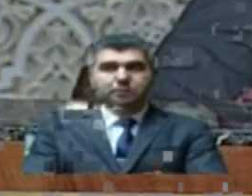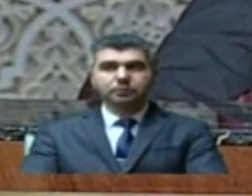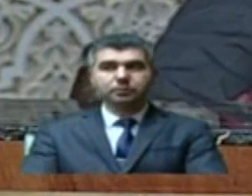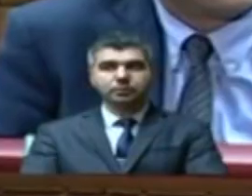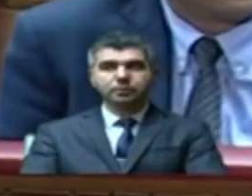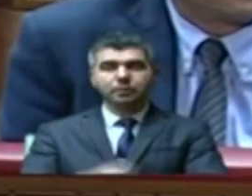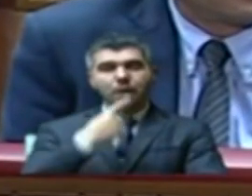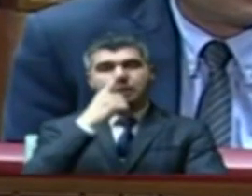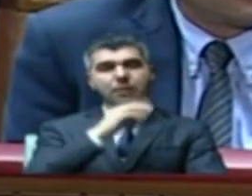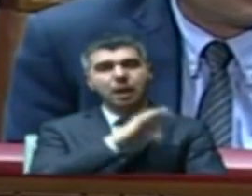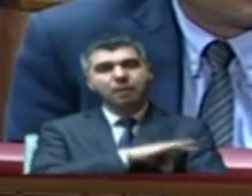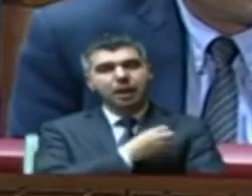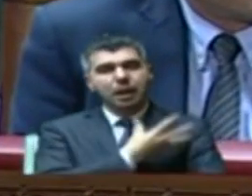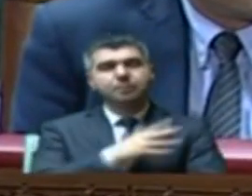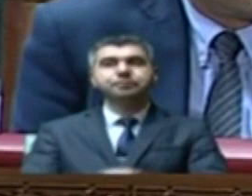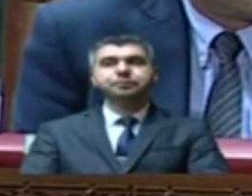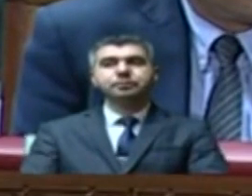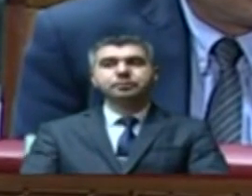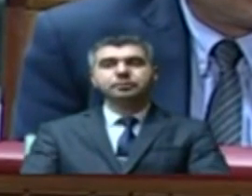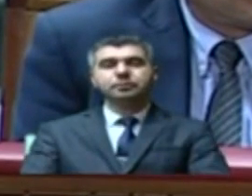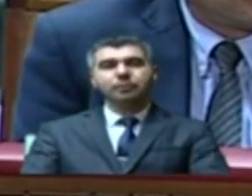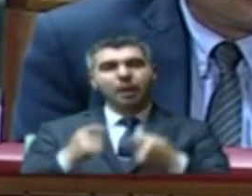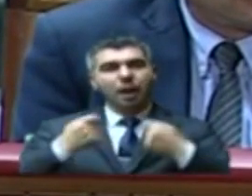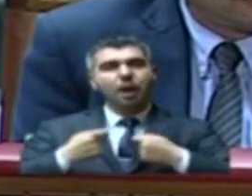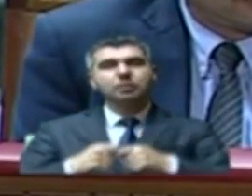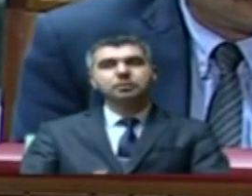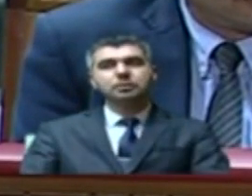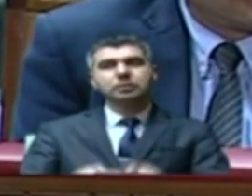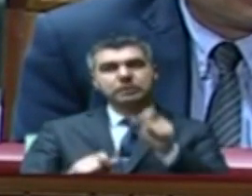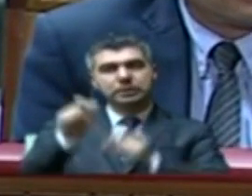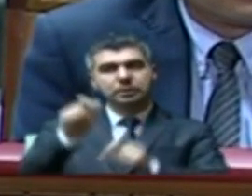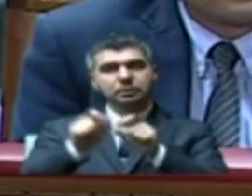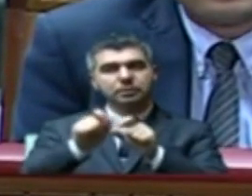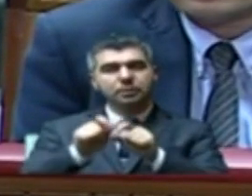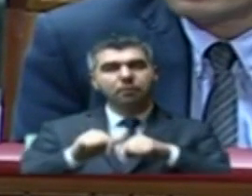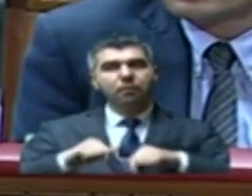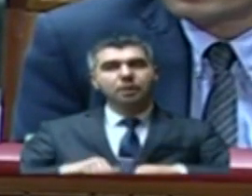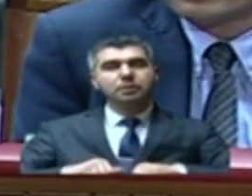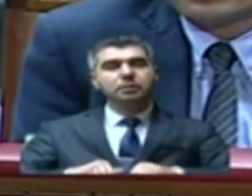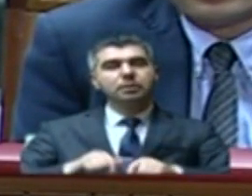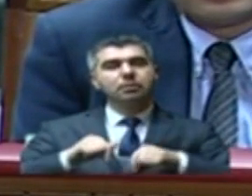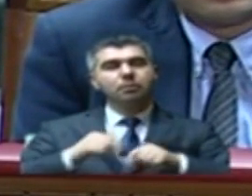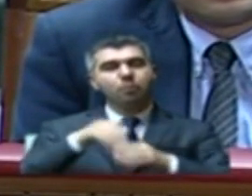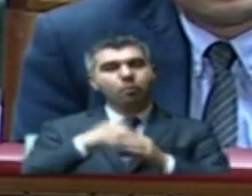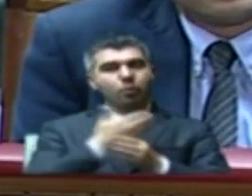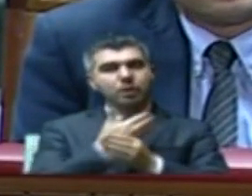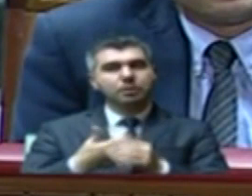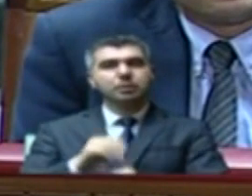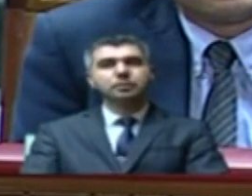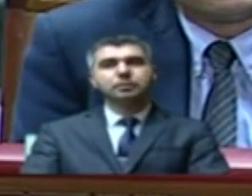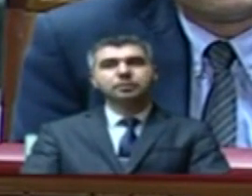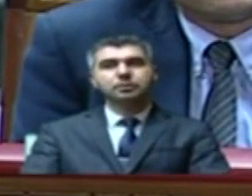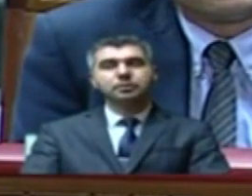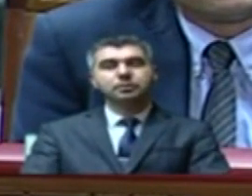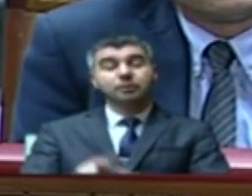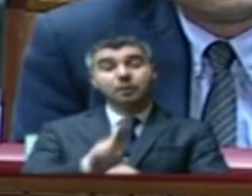الله الرحمن الرحيم. السيد الرئيس، السيدات السادة الوزراء، السيدات والسادة المستشارين المحترمين،